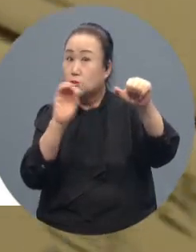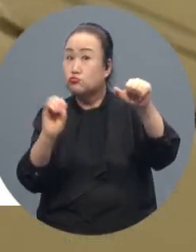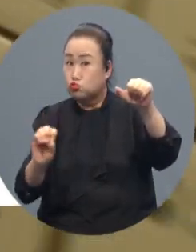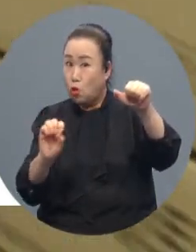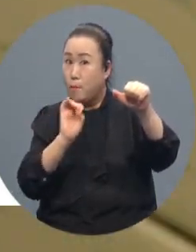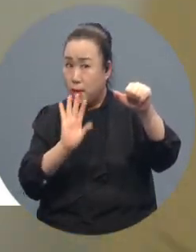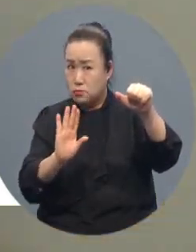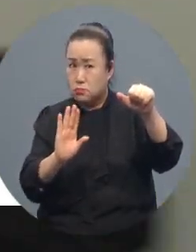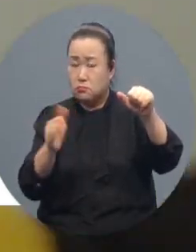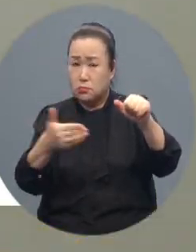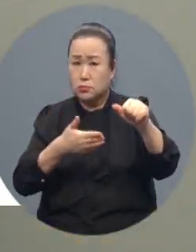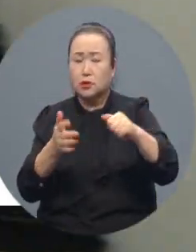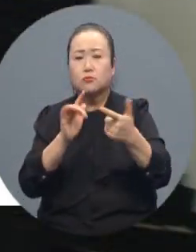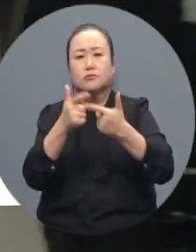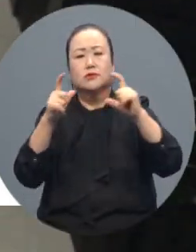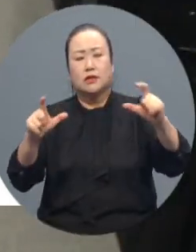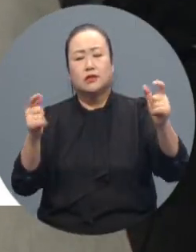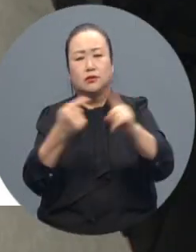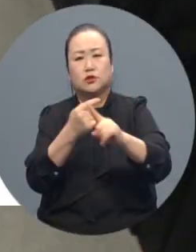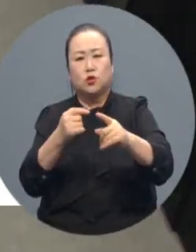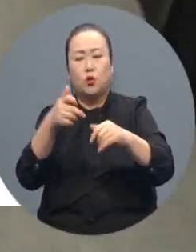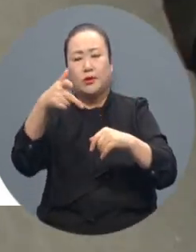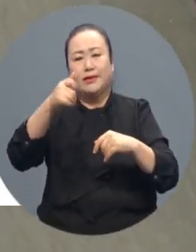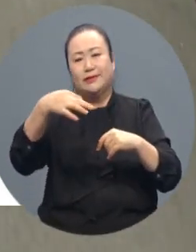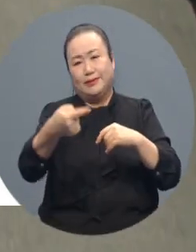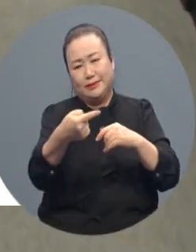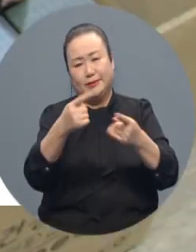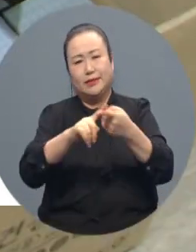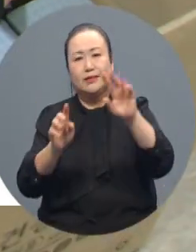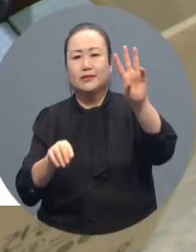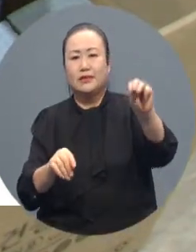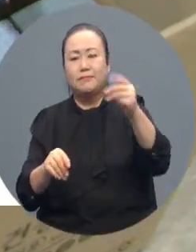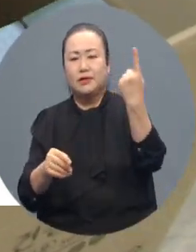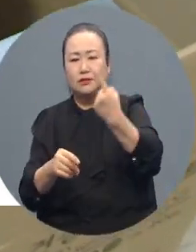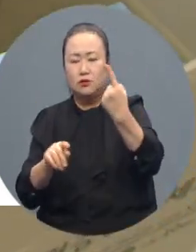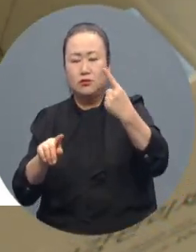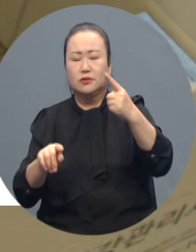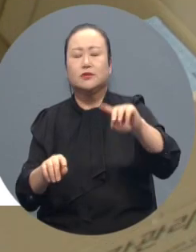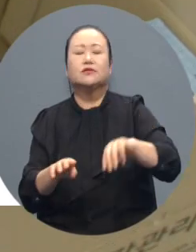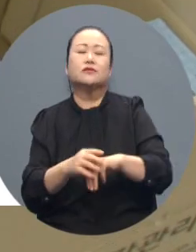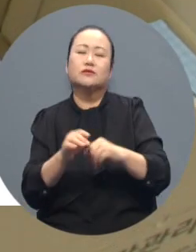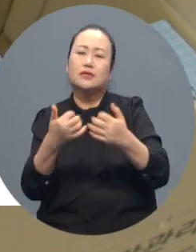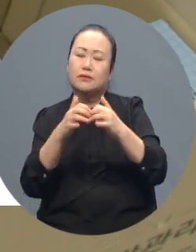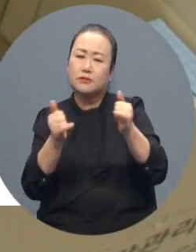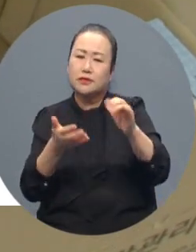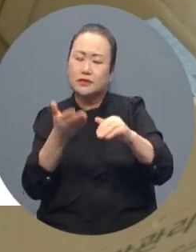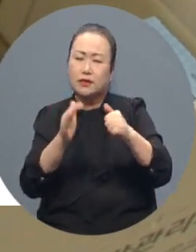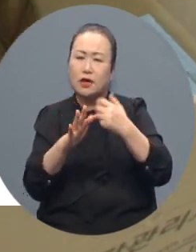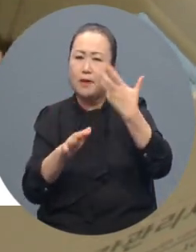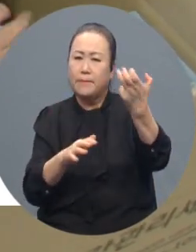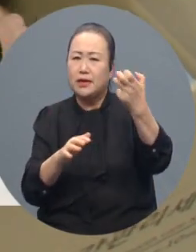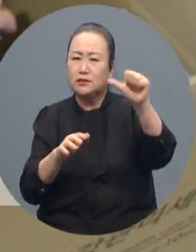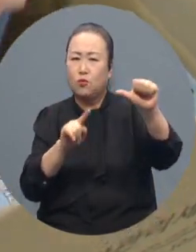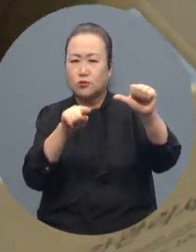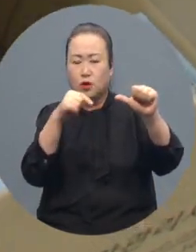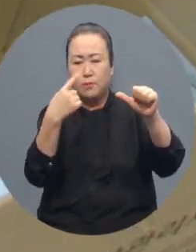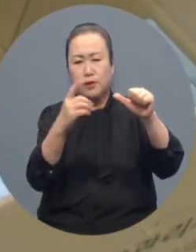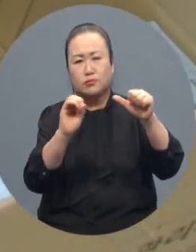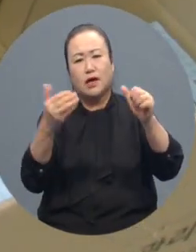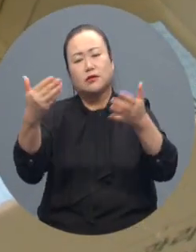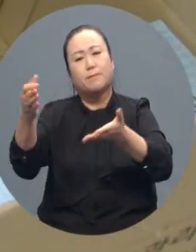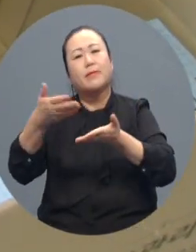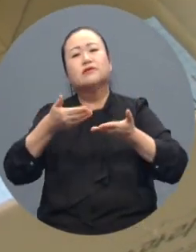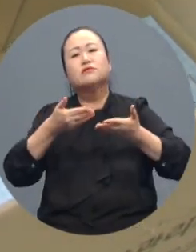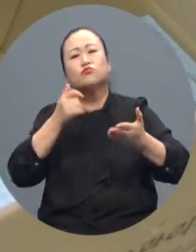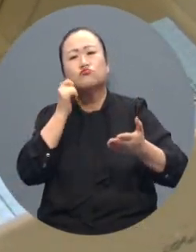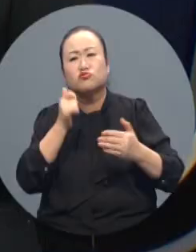정도에 불과합니다. 부산의 재택치료 키트 지급 대상 3만 1,337명 가운데 85.1%가 아직